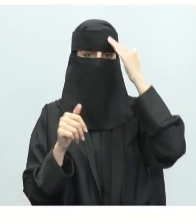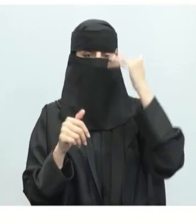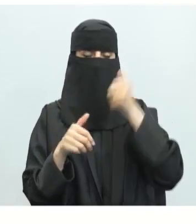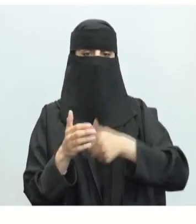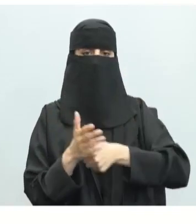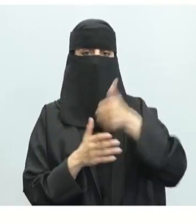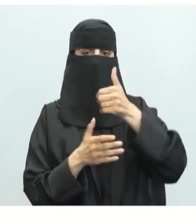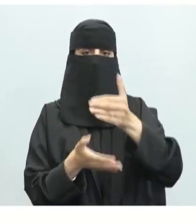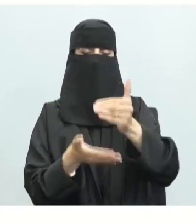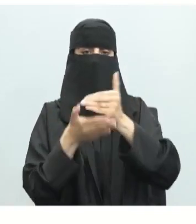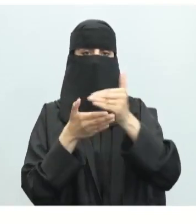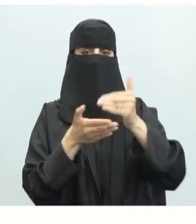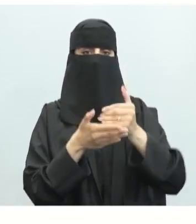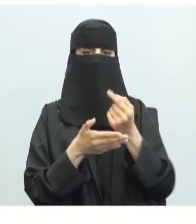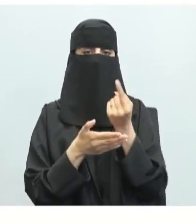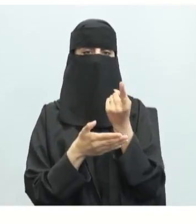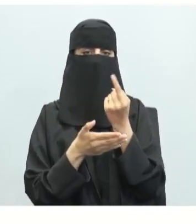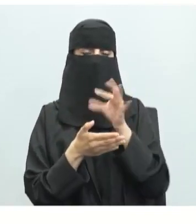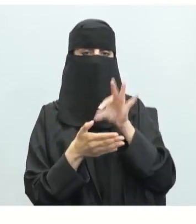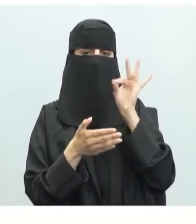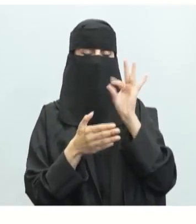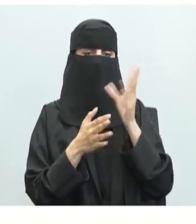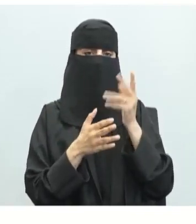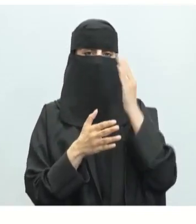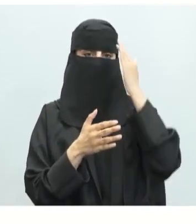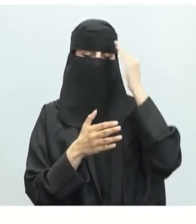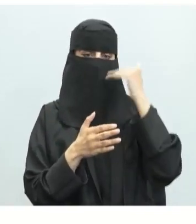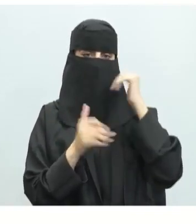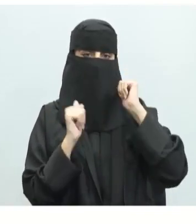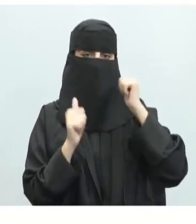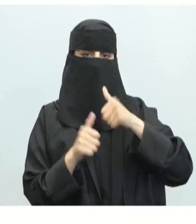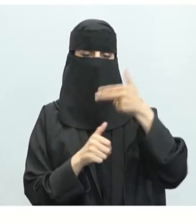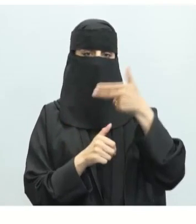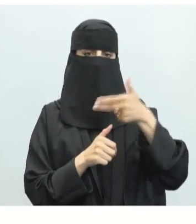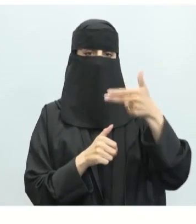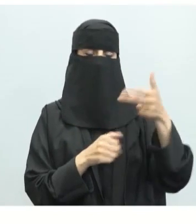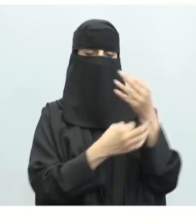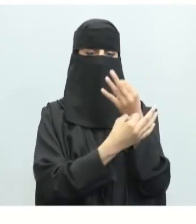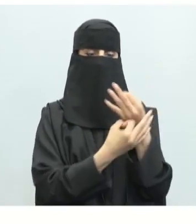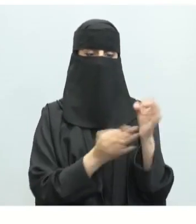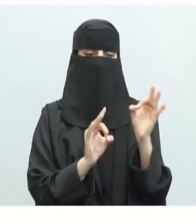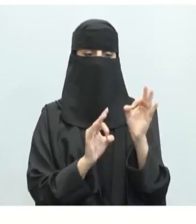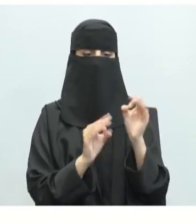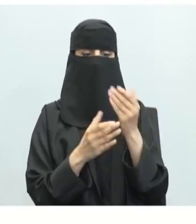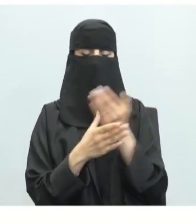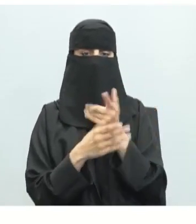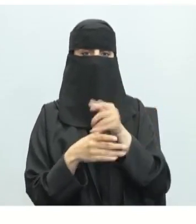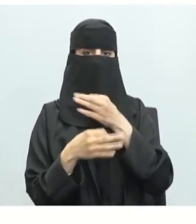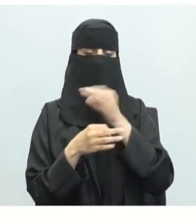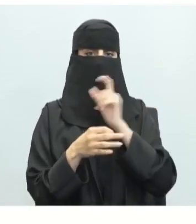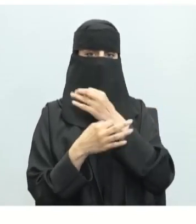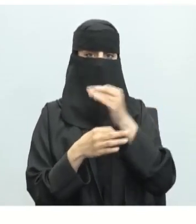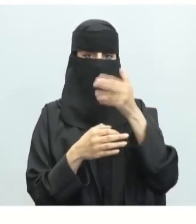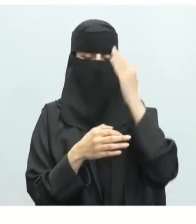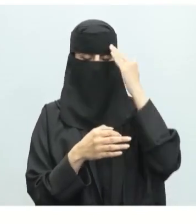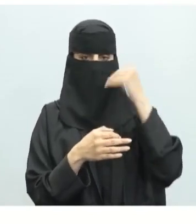ما بعد إلا هو أي كلمة؟ أحسنتم، الغائبات. فنقول أنها خرجت من حكم ما